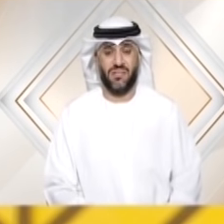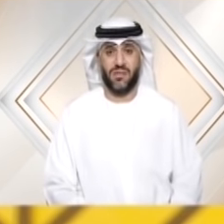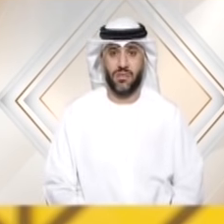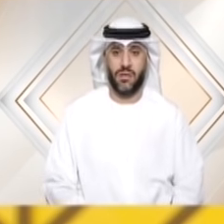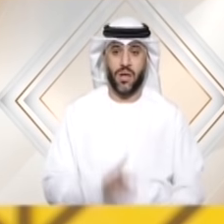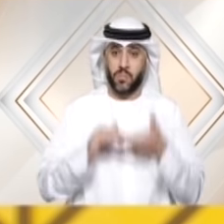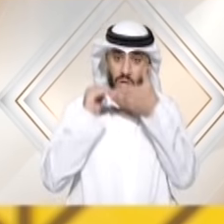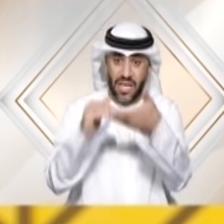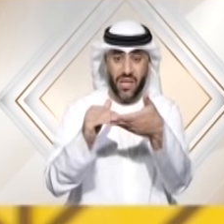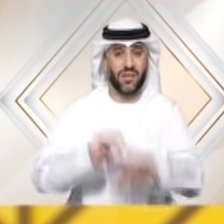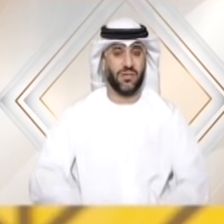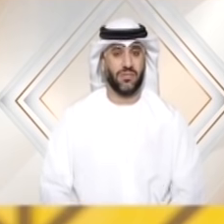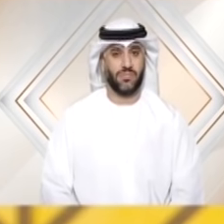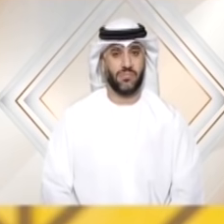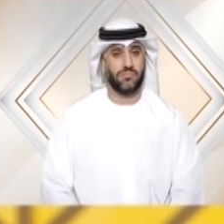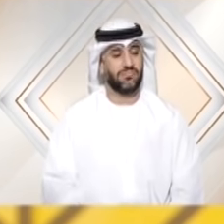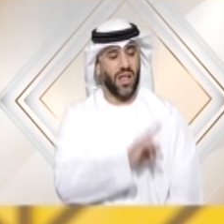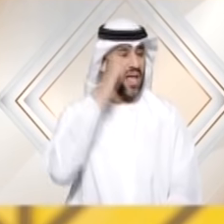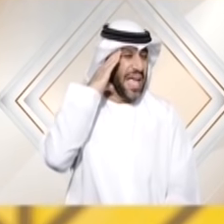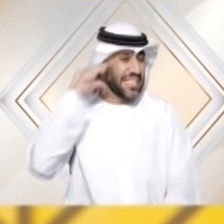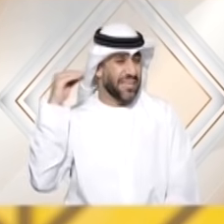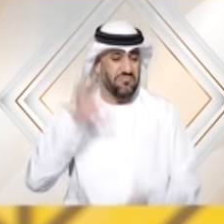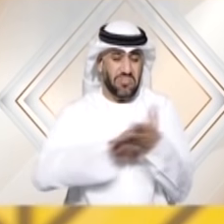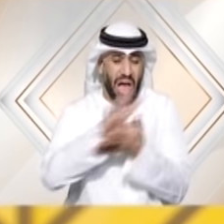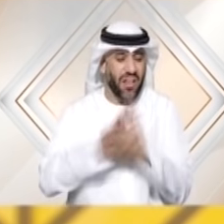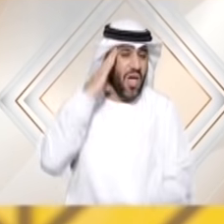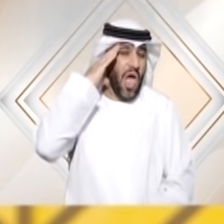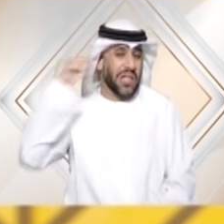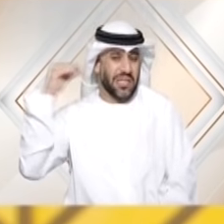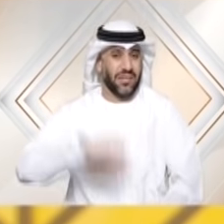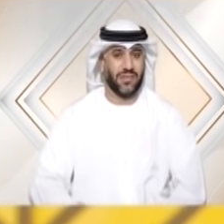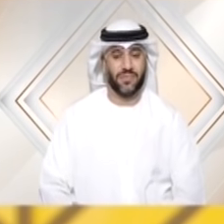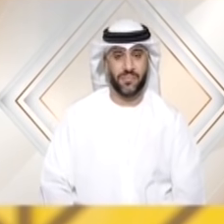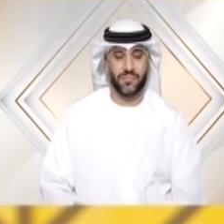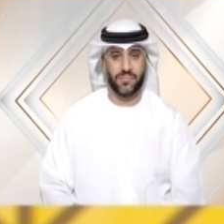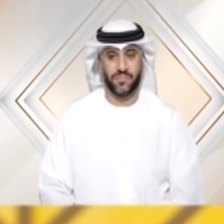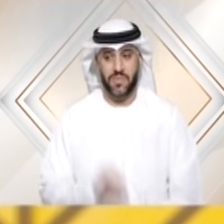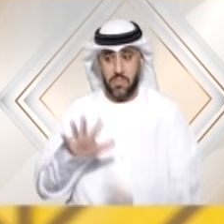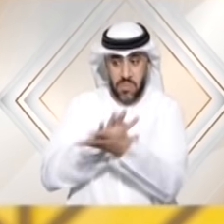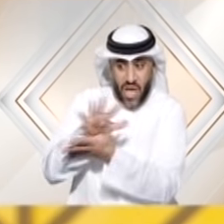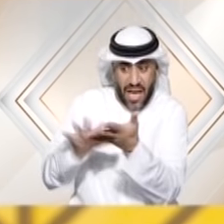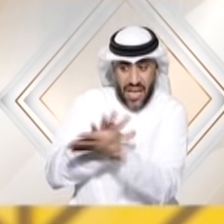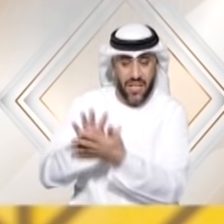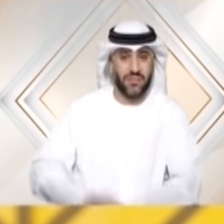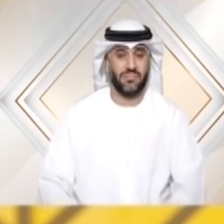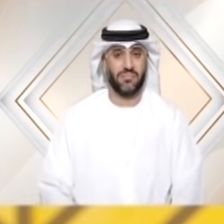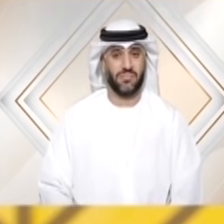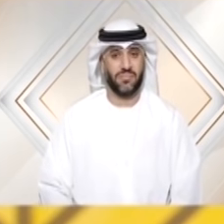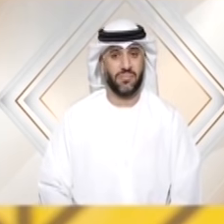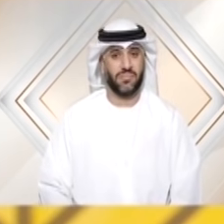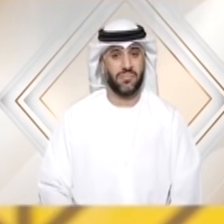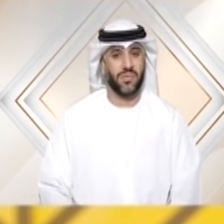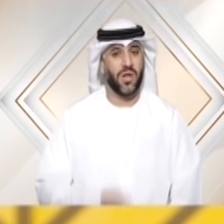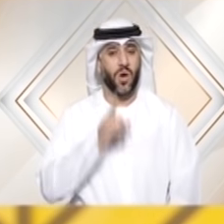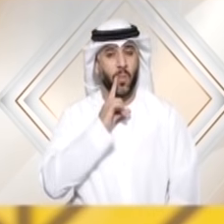عمري ما قصرت يعني. قالت لي خلص انسي سيبك منه. بعد فترة كل ما يصير مشكلة والله يا شيخ تميل علي، وعمري ما